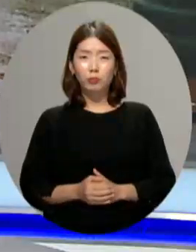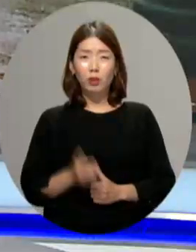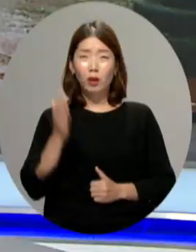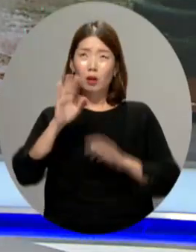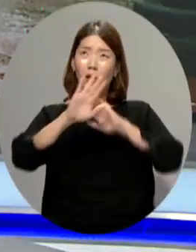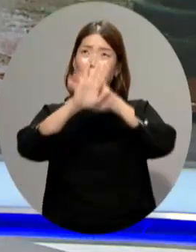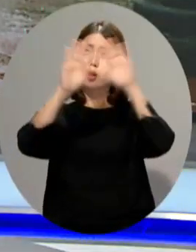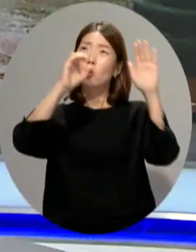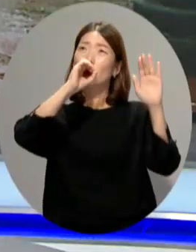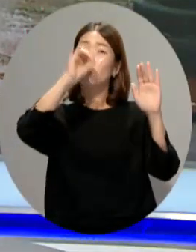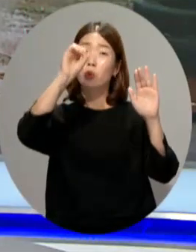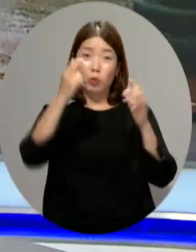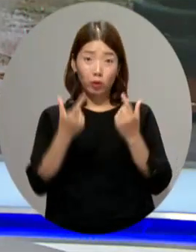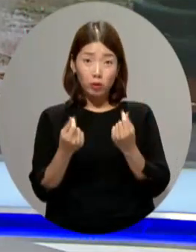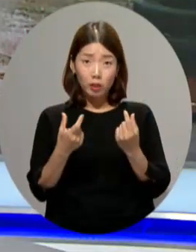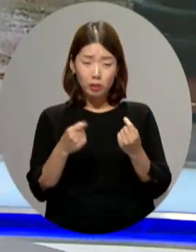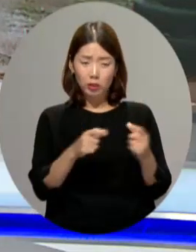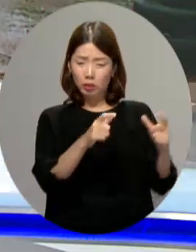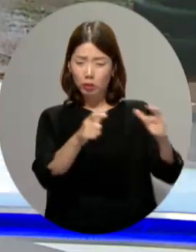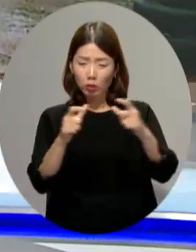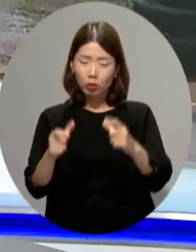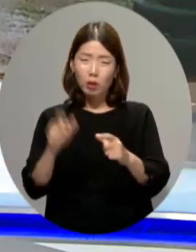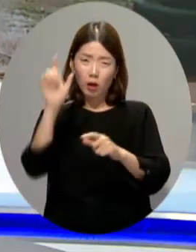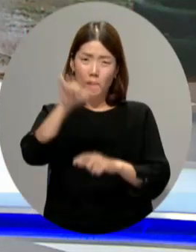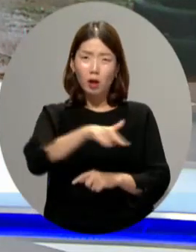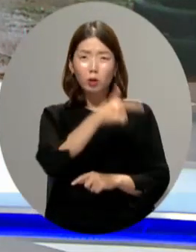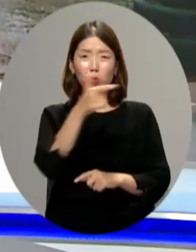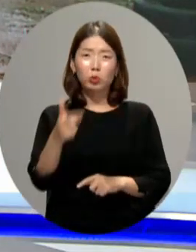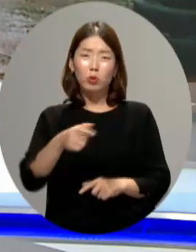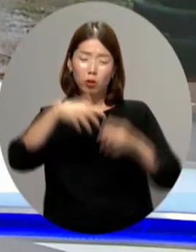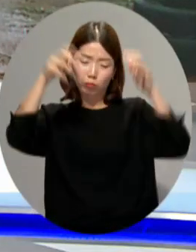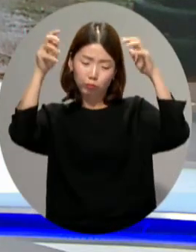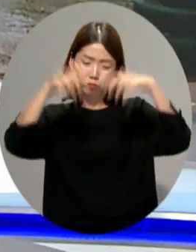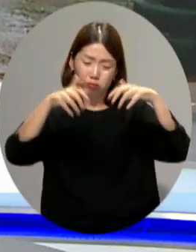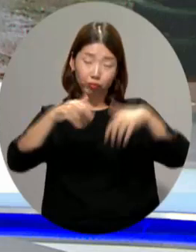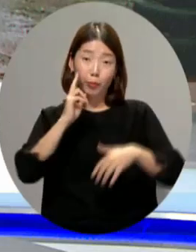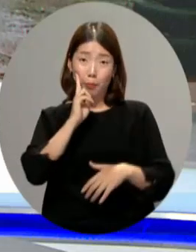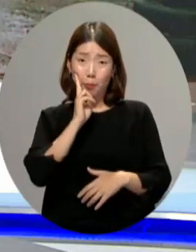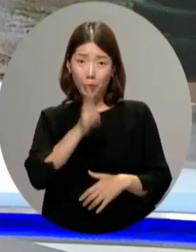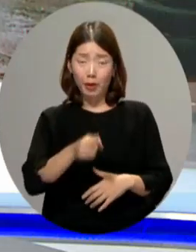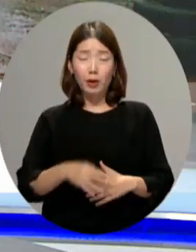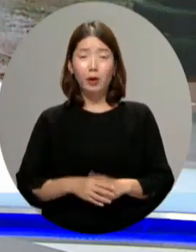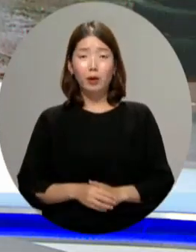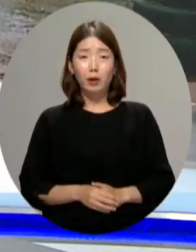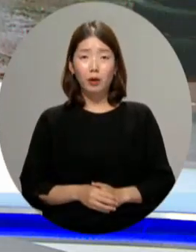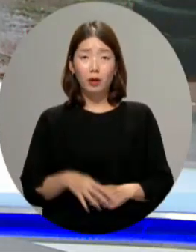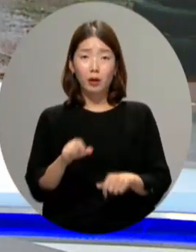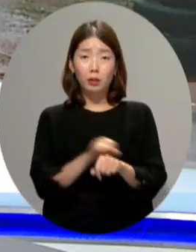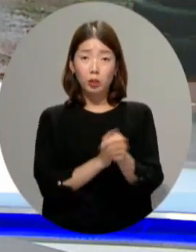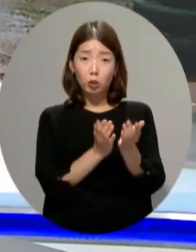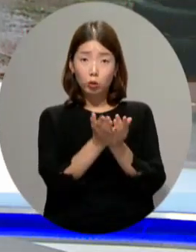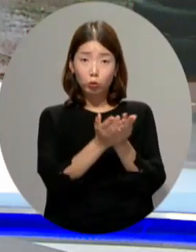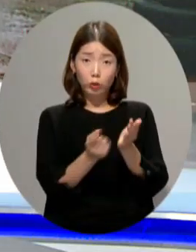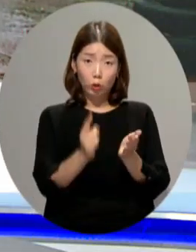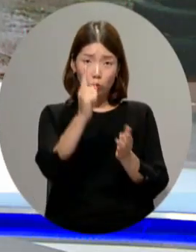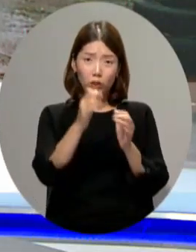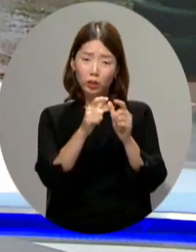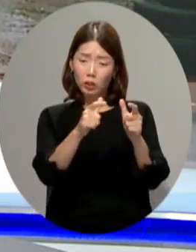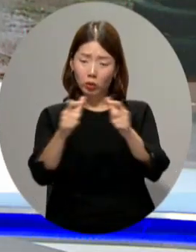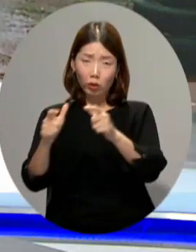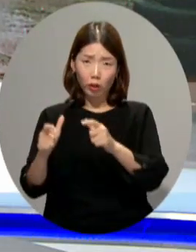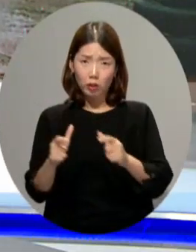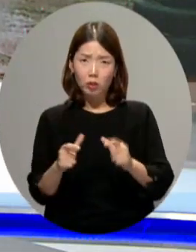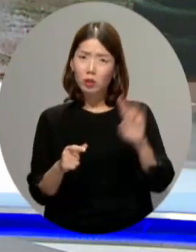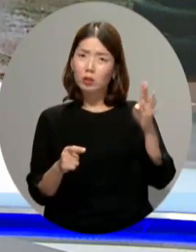그야말로 하늘이 뚫린 듯 전라북도 지방에는 오늘 하루 종일 굵은 장대비가 퍼부었습니다. 특히 군산 등 북부 지역을